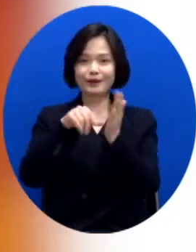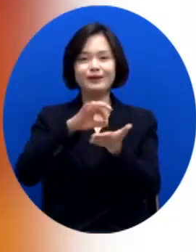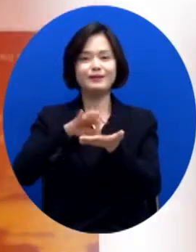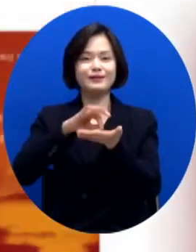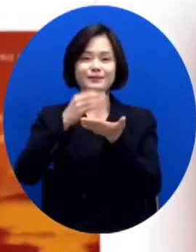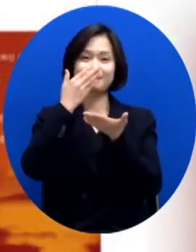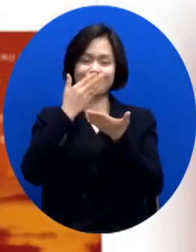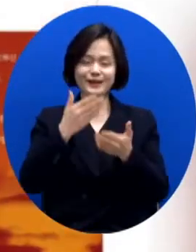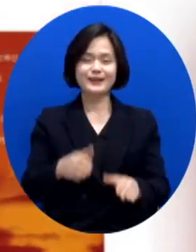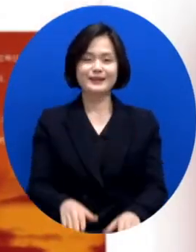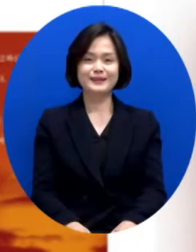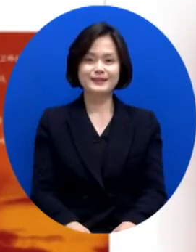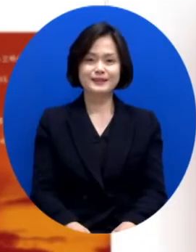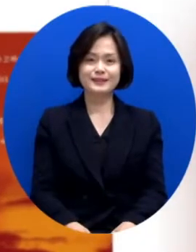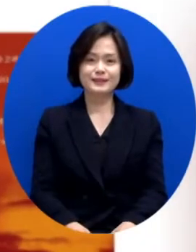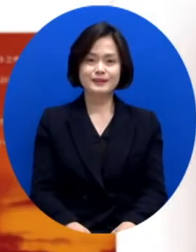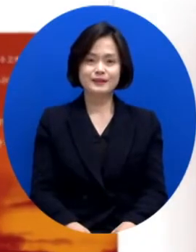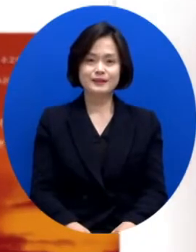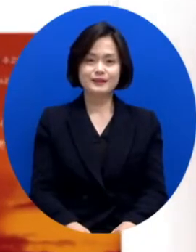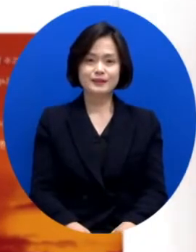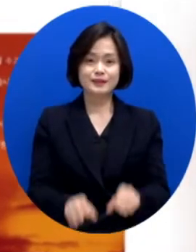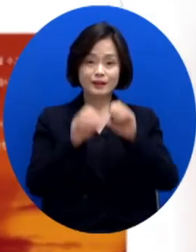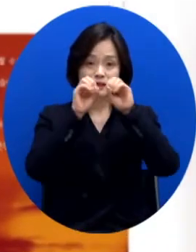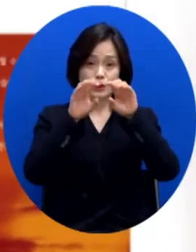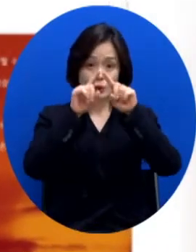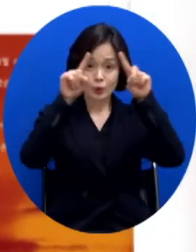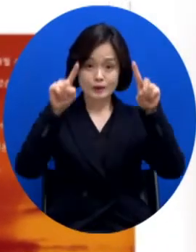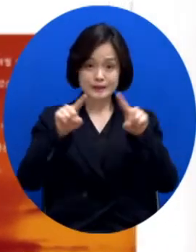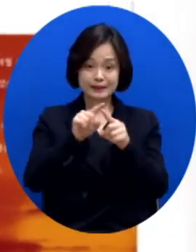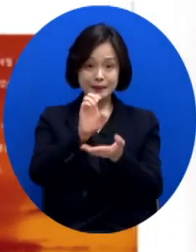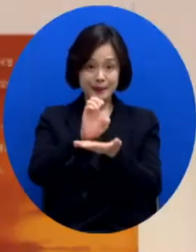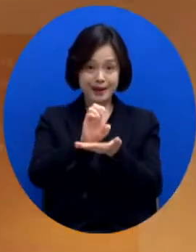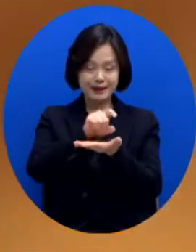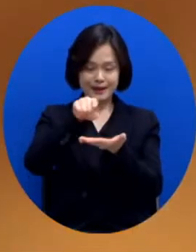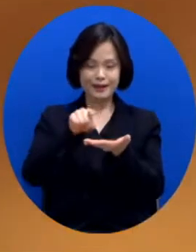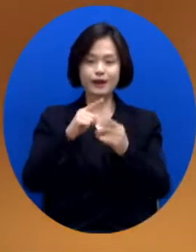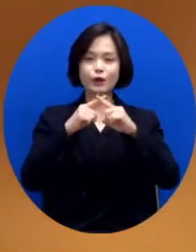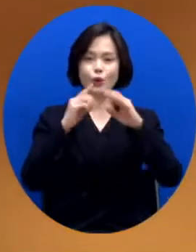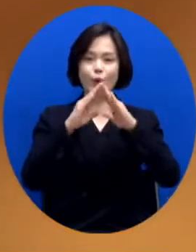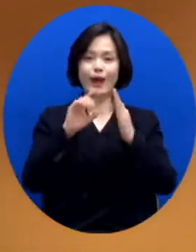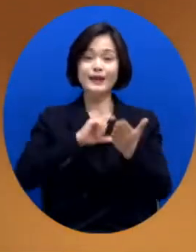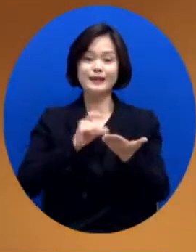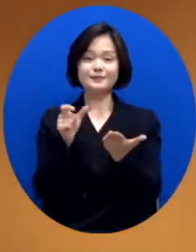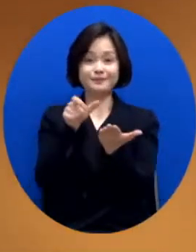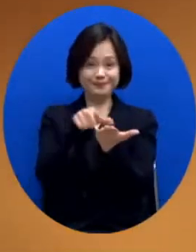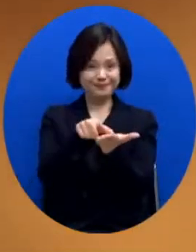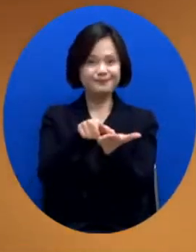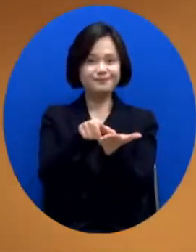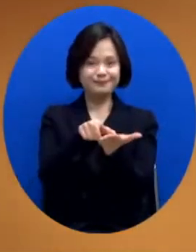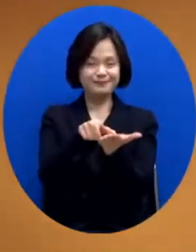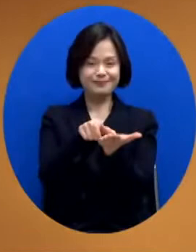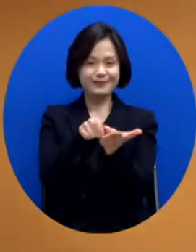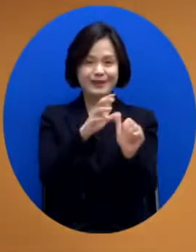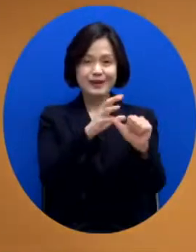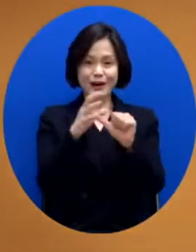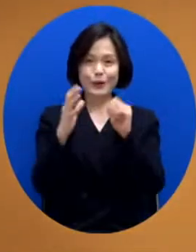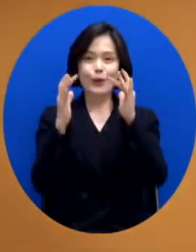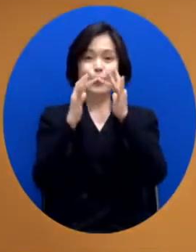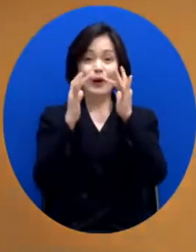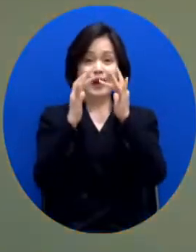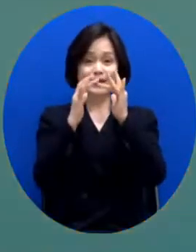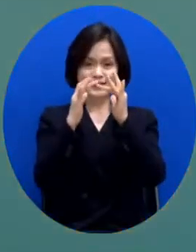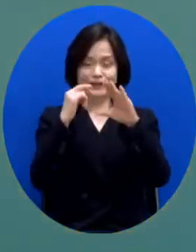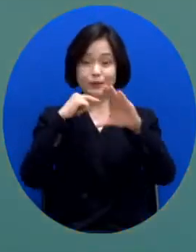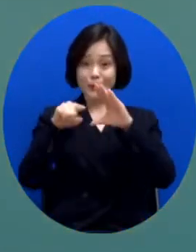장점입니다. 전도지 원본 파일에 개별 교회의 로고를 붙여 SNS 온라인 전도용으로 이용할 수